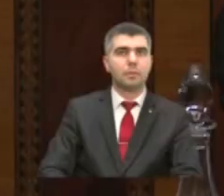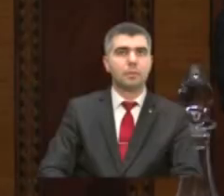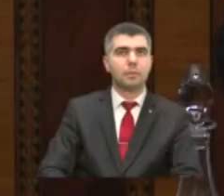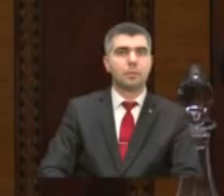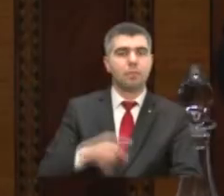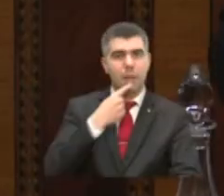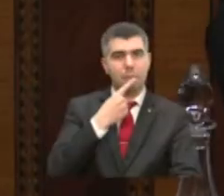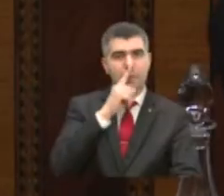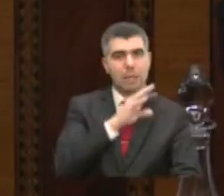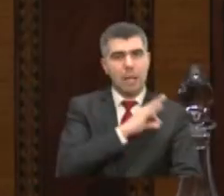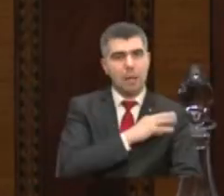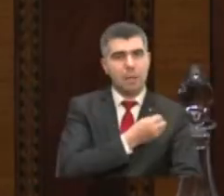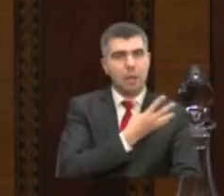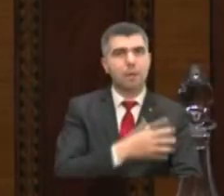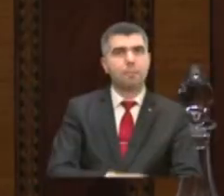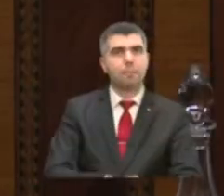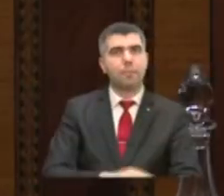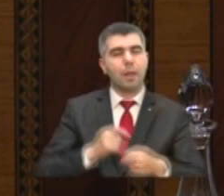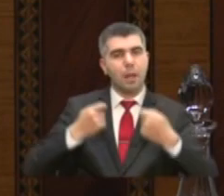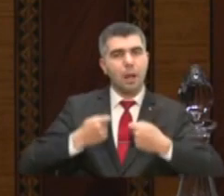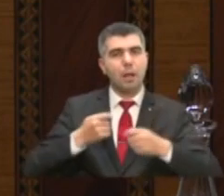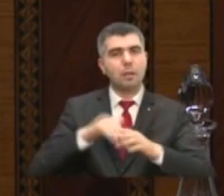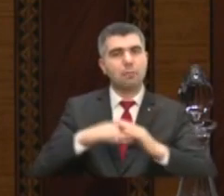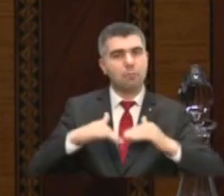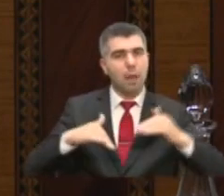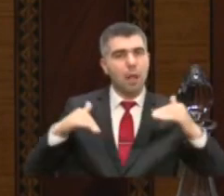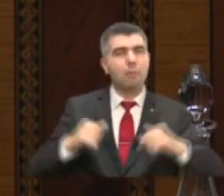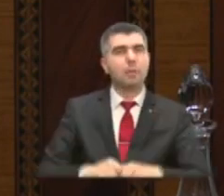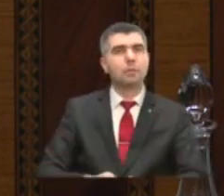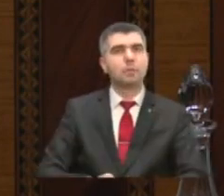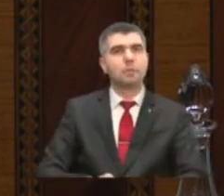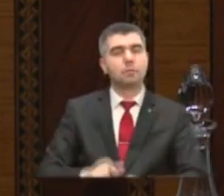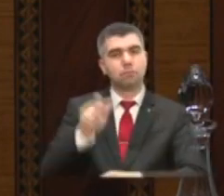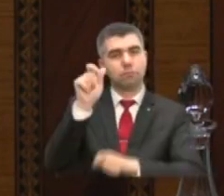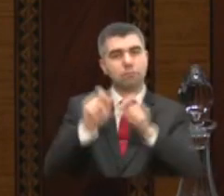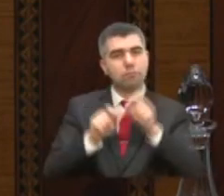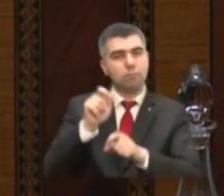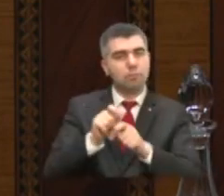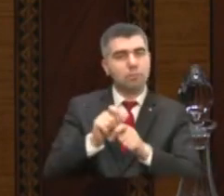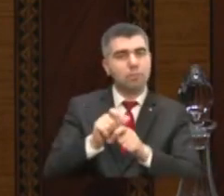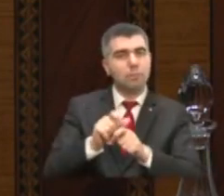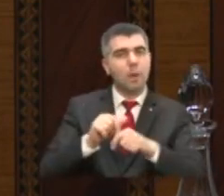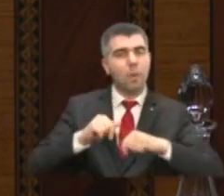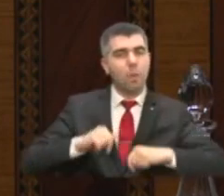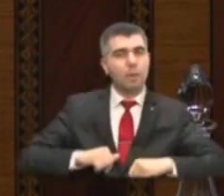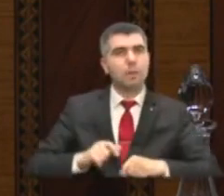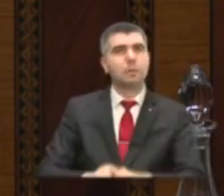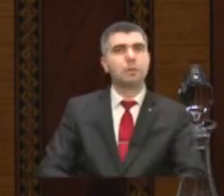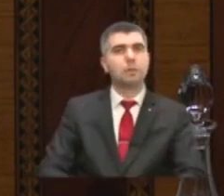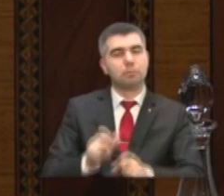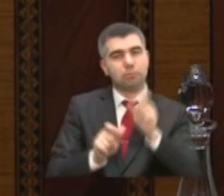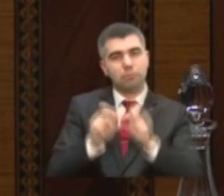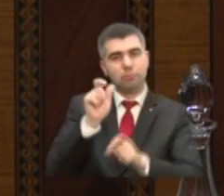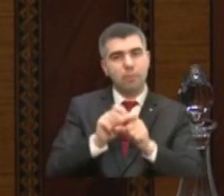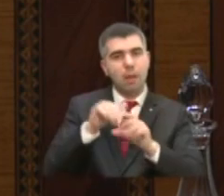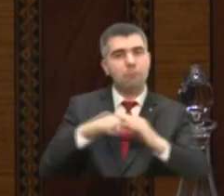بسم الله الرحمن الرحيم. السيد الرئيس، السيدات والسادة الوزراء، السيدات والسادة